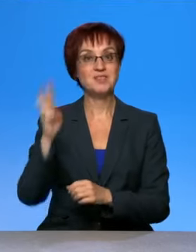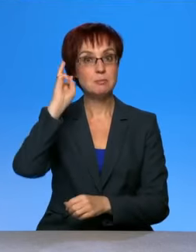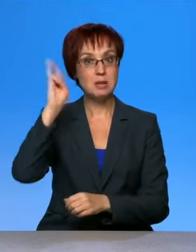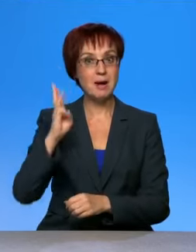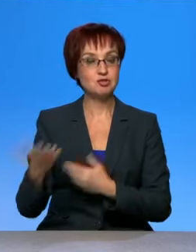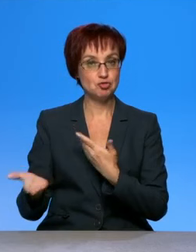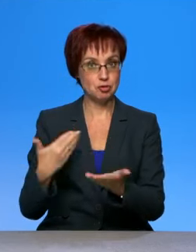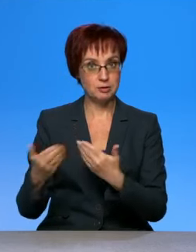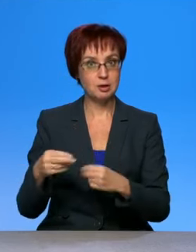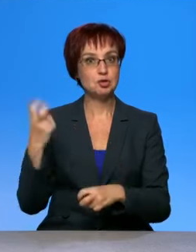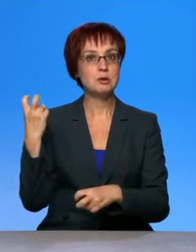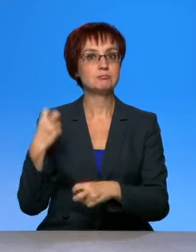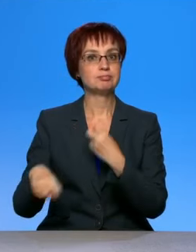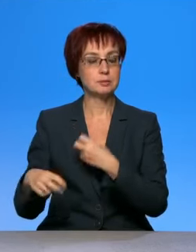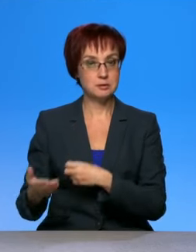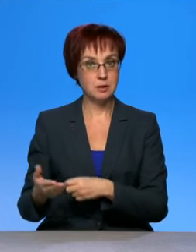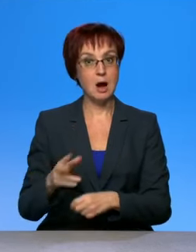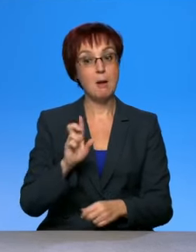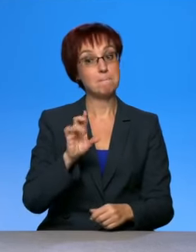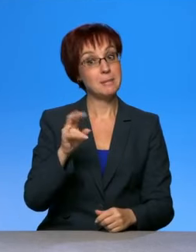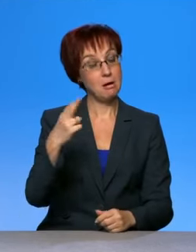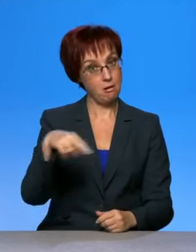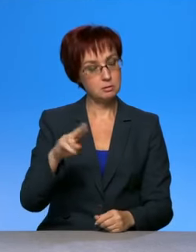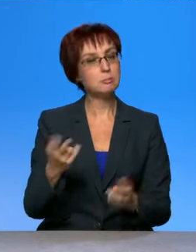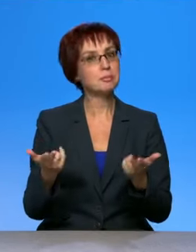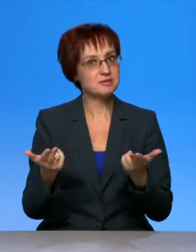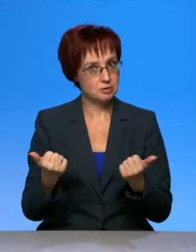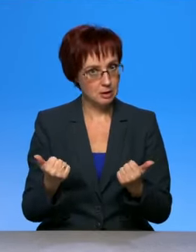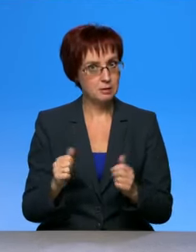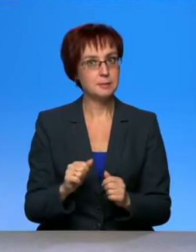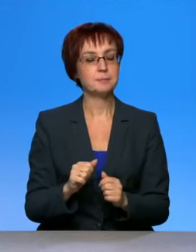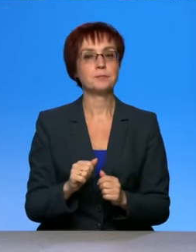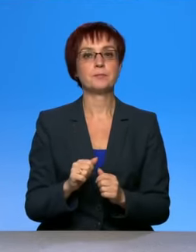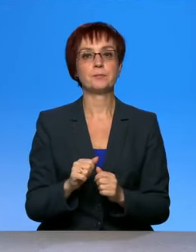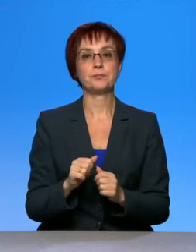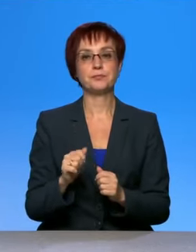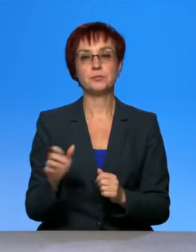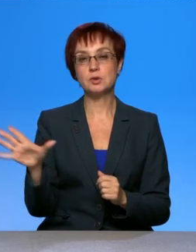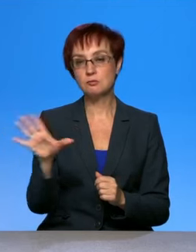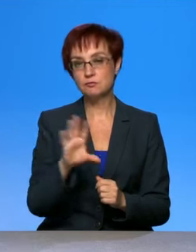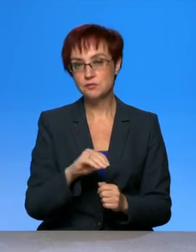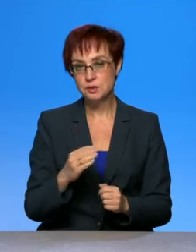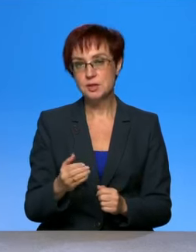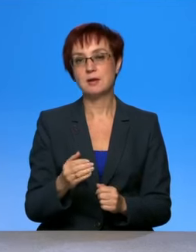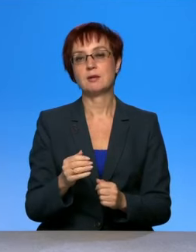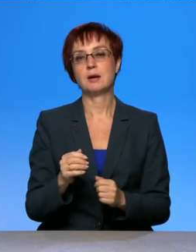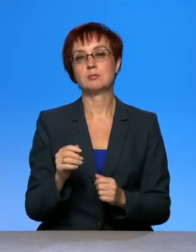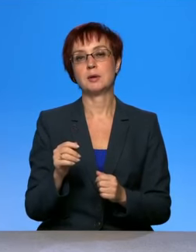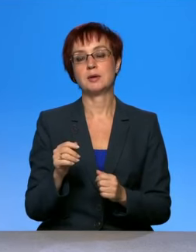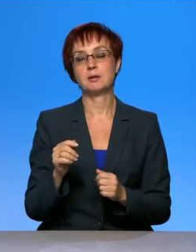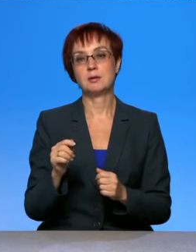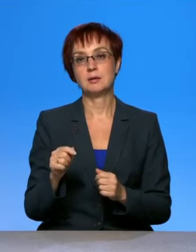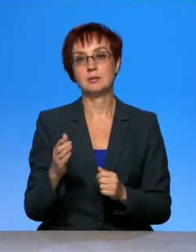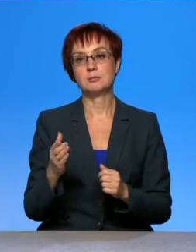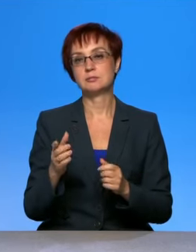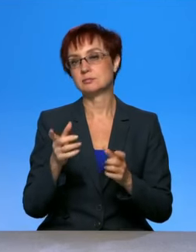встречался своим напарником главой правительствам Они ехали в машине Все кричали Вилли Вилли Вили